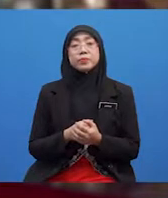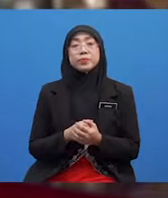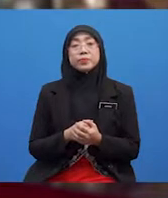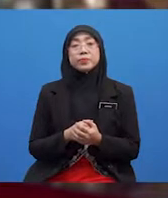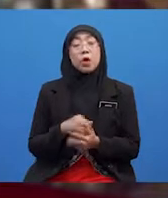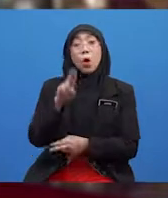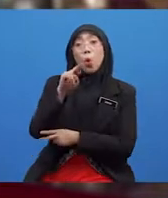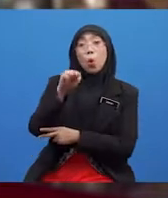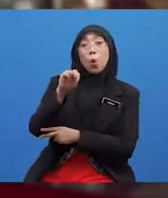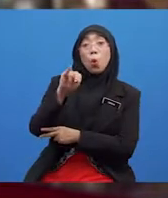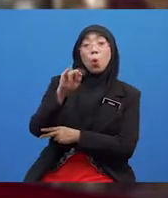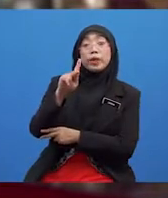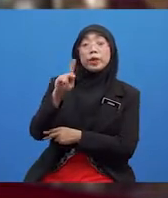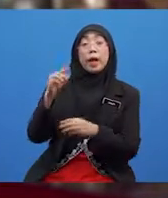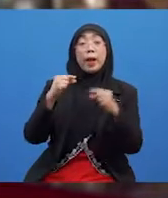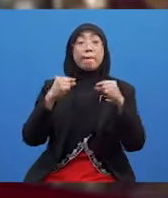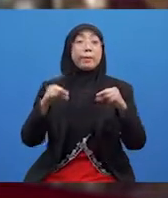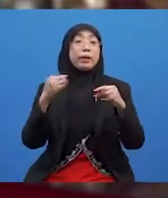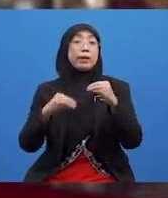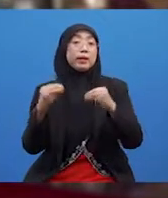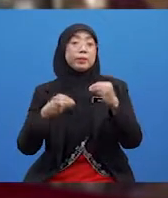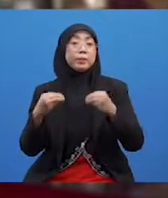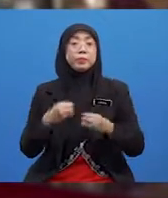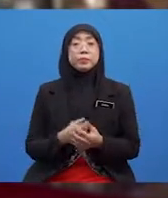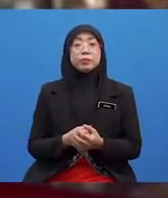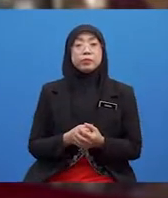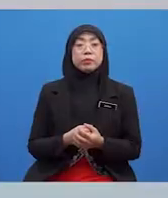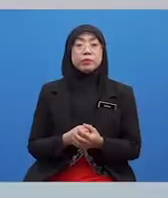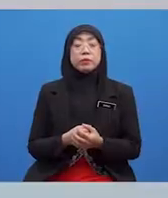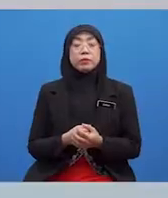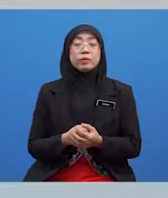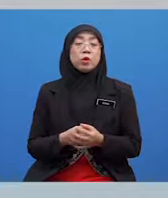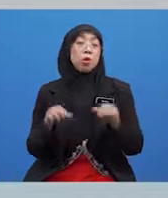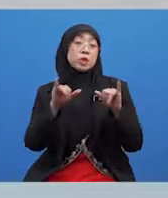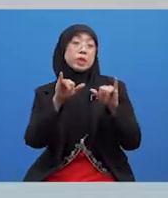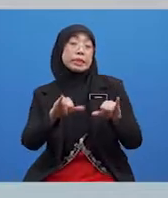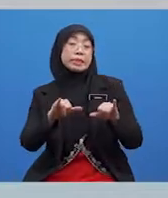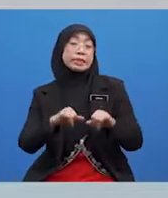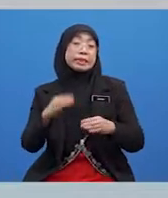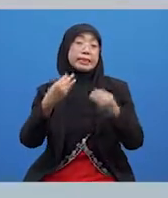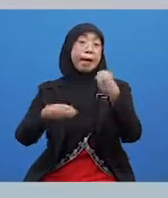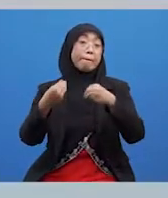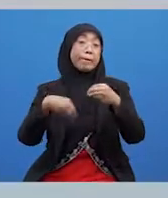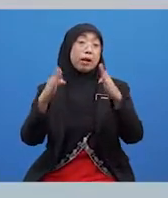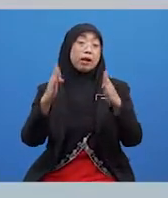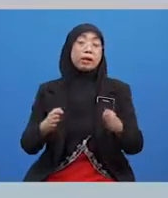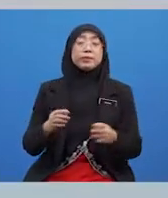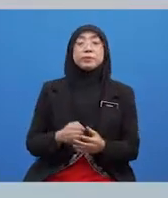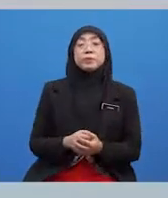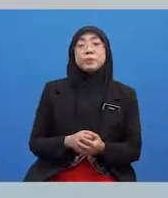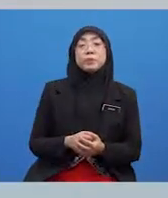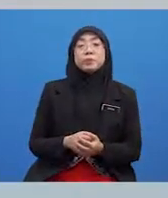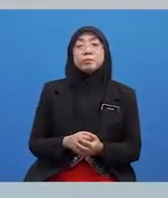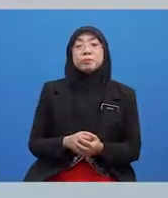lagi. Seterusnya, kita bincangkan pula tentang ciri-ciri pergerakan yang